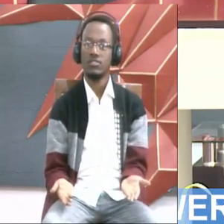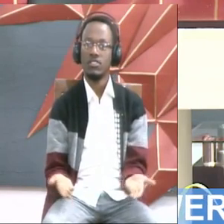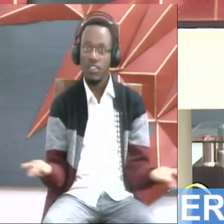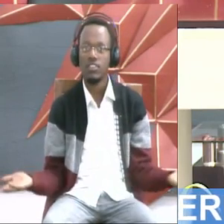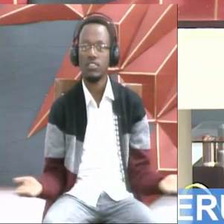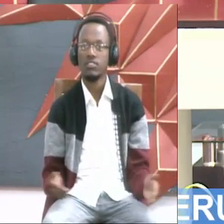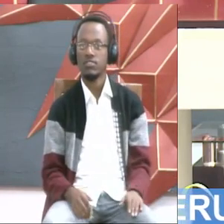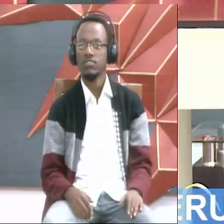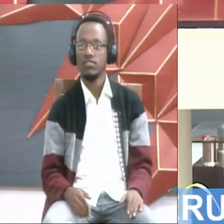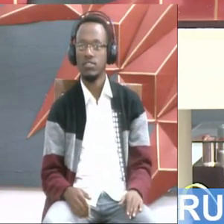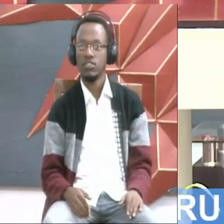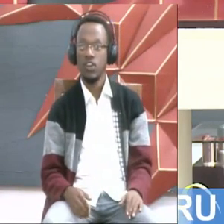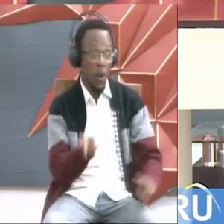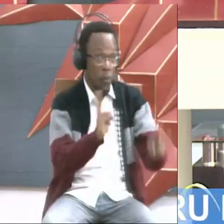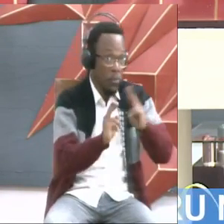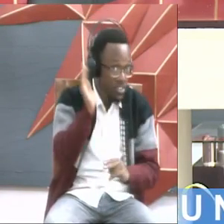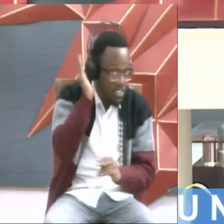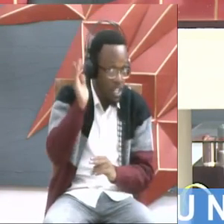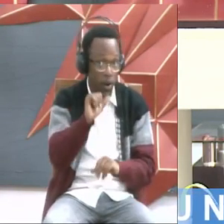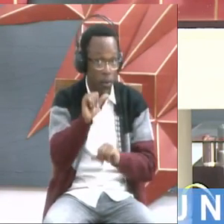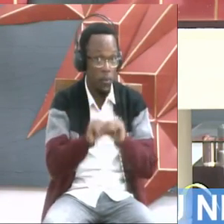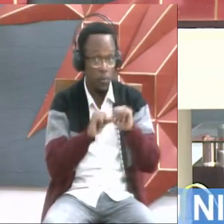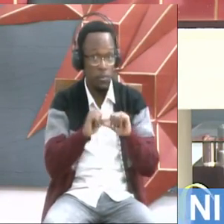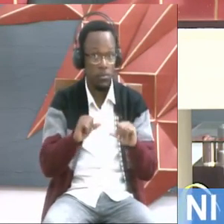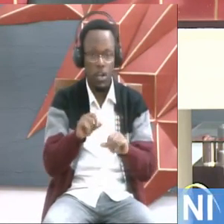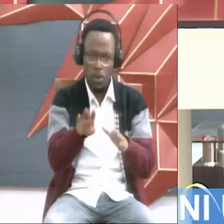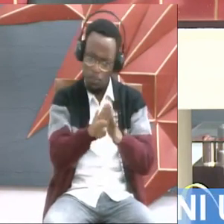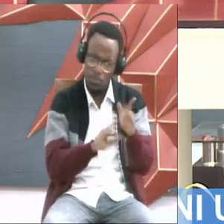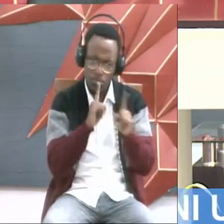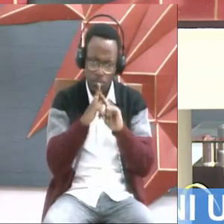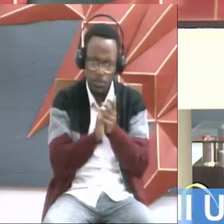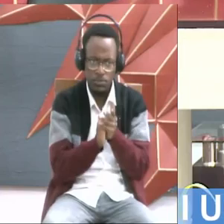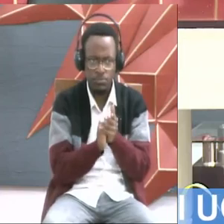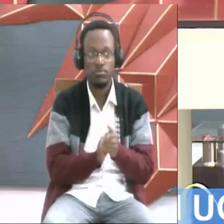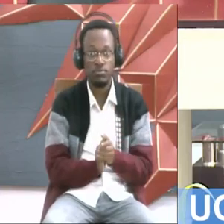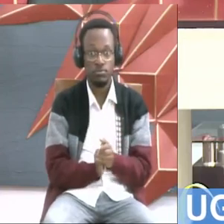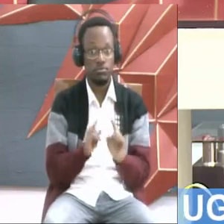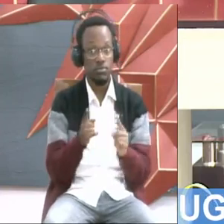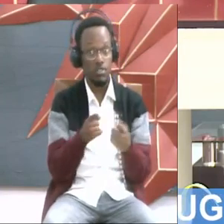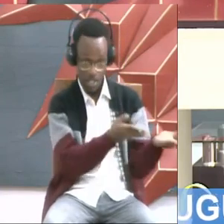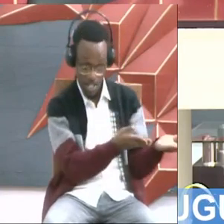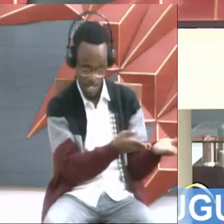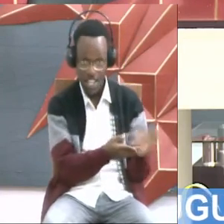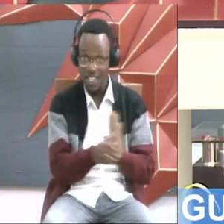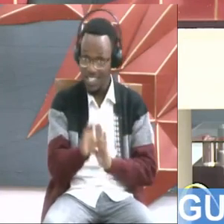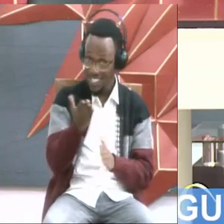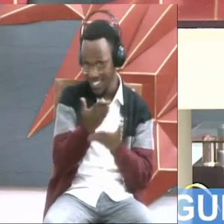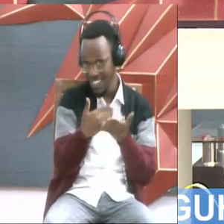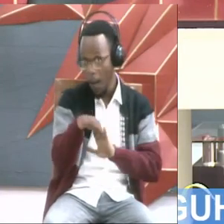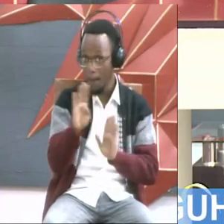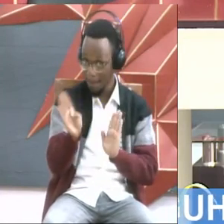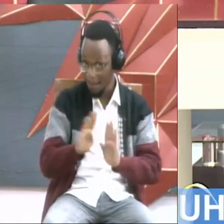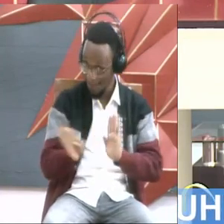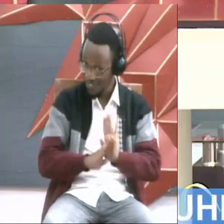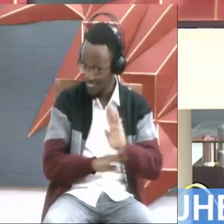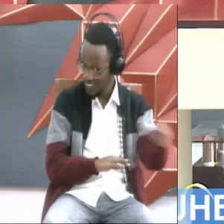Amen. Abumvise izamugwa bivuze ngo n'amakondisiyo rero n'abantu bose